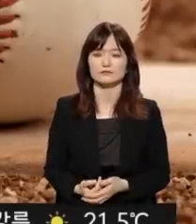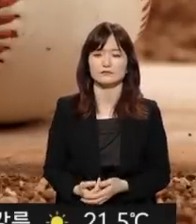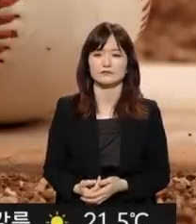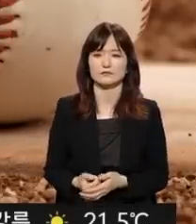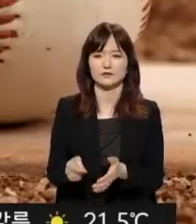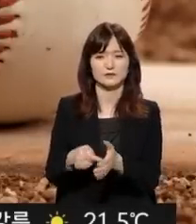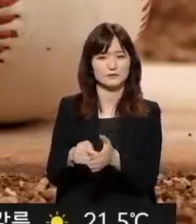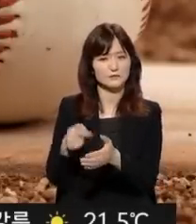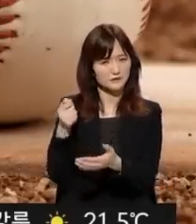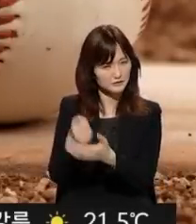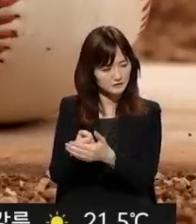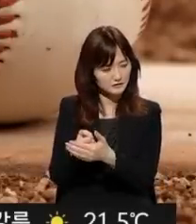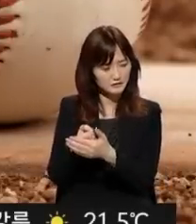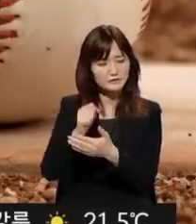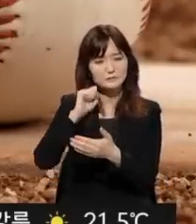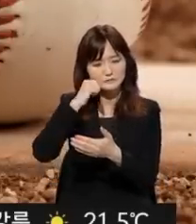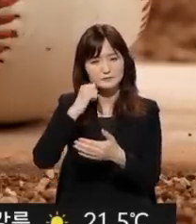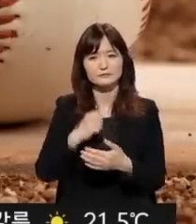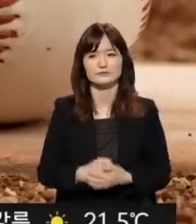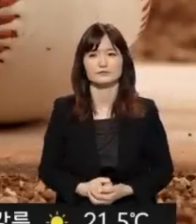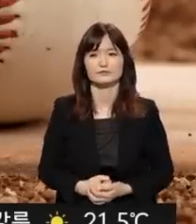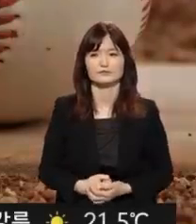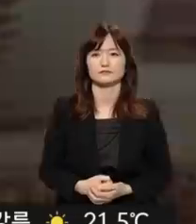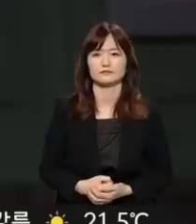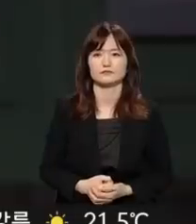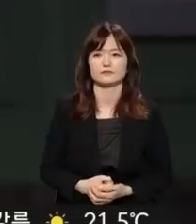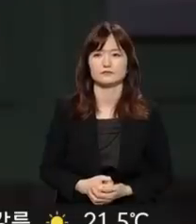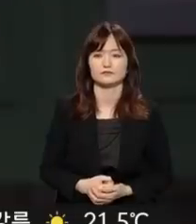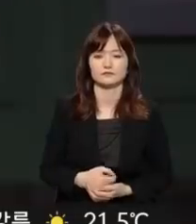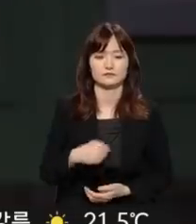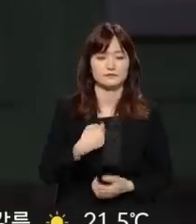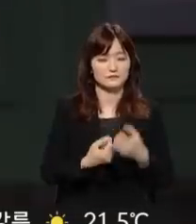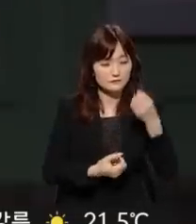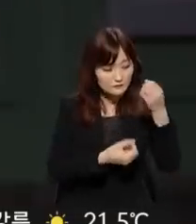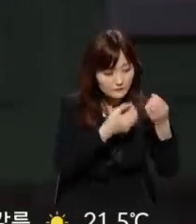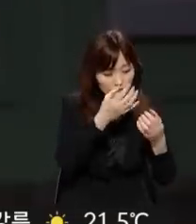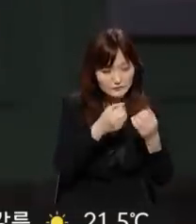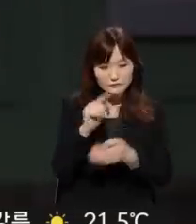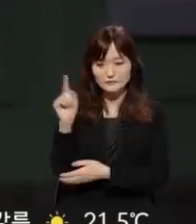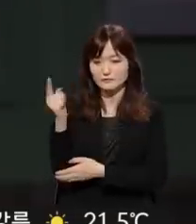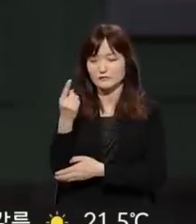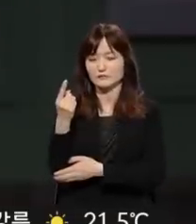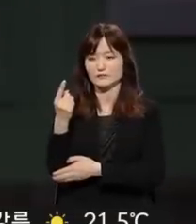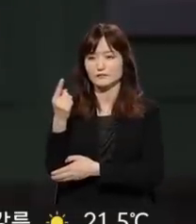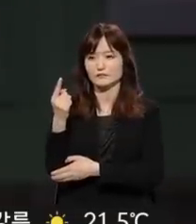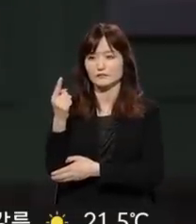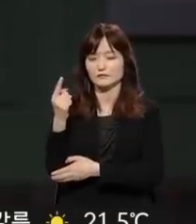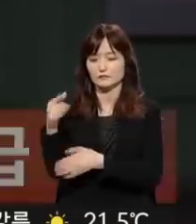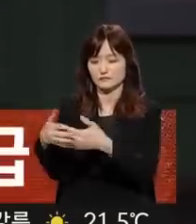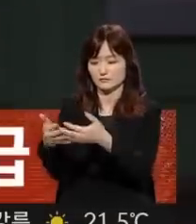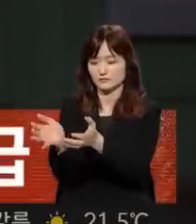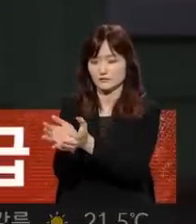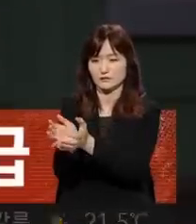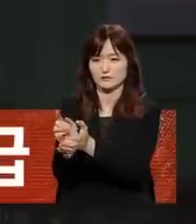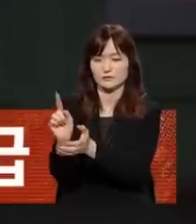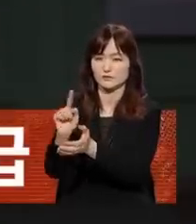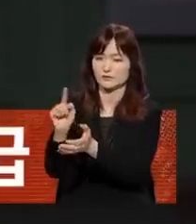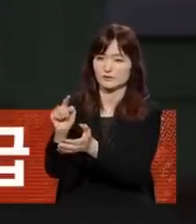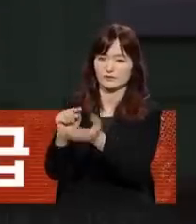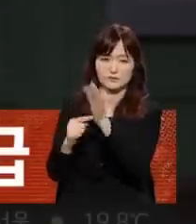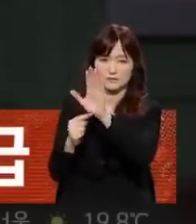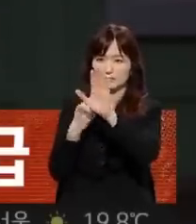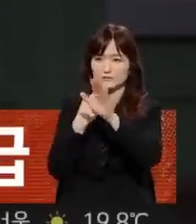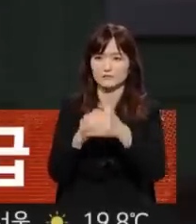입장이다이 정도로 입장을 밝혔습니다 이렇게 자신의 폭로에도 해당 선수랑 구단 측에서 별다른 반응이 없으니까요이 박씨는 당시 피해 사실에